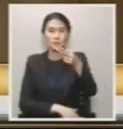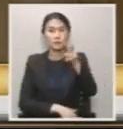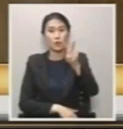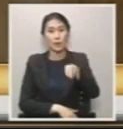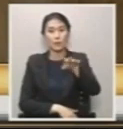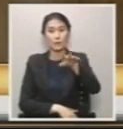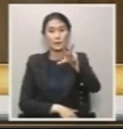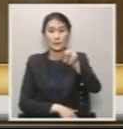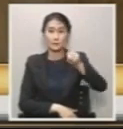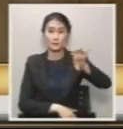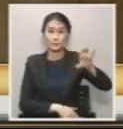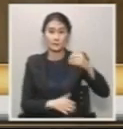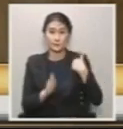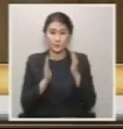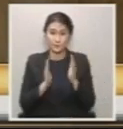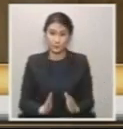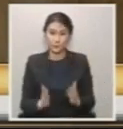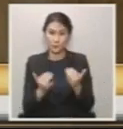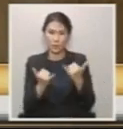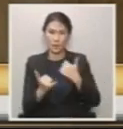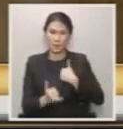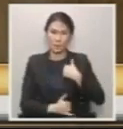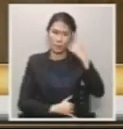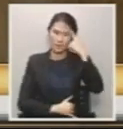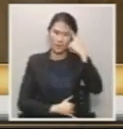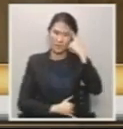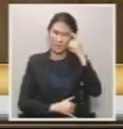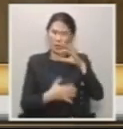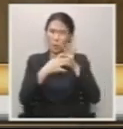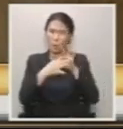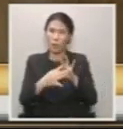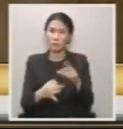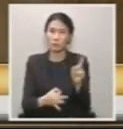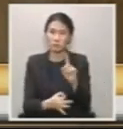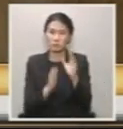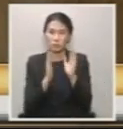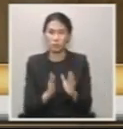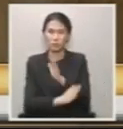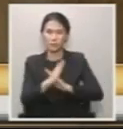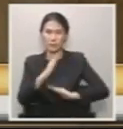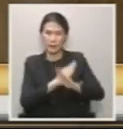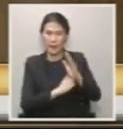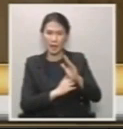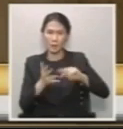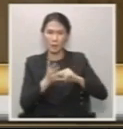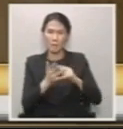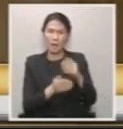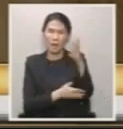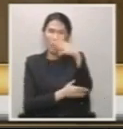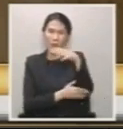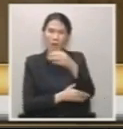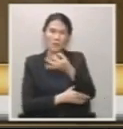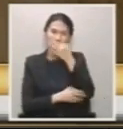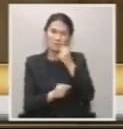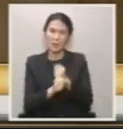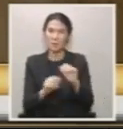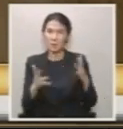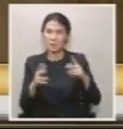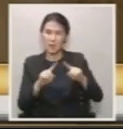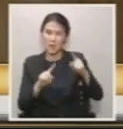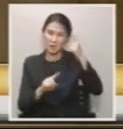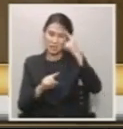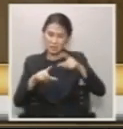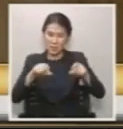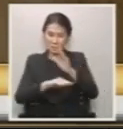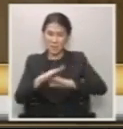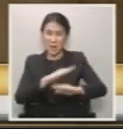คนแต่ขณะเดียวกันที่ผมยังเป็นวิตกและห่วงใยคือคนพิการที่ยังหางานทำไม่ได้แต่ขึ้นทะเบียน